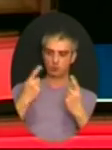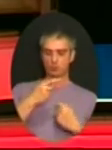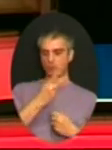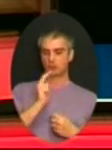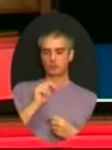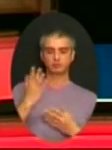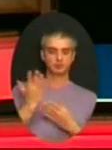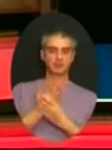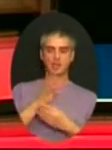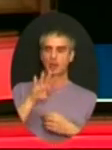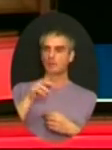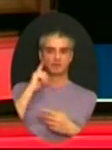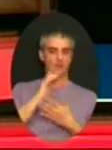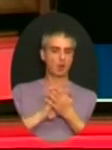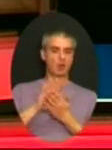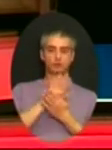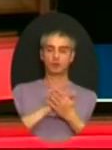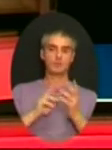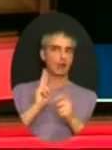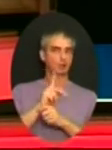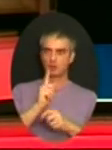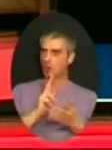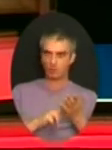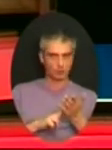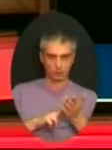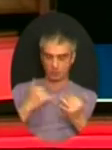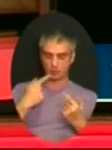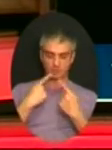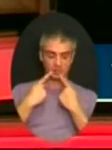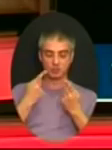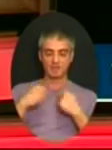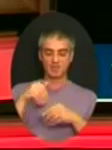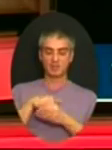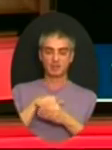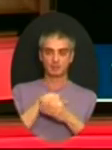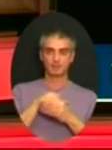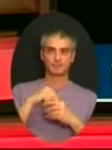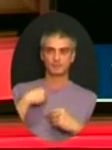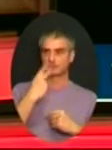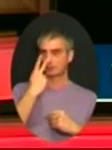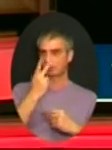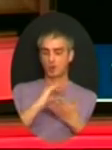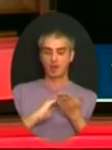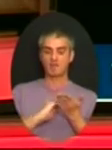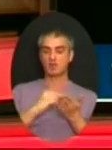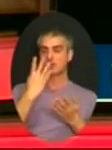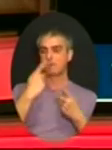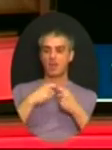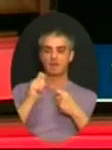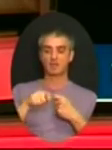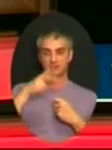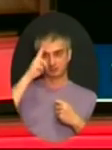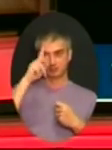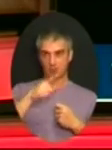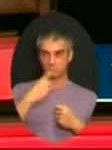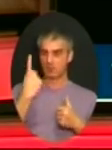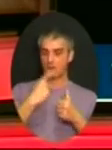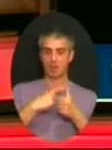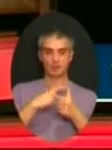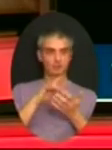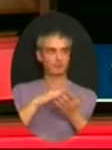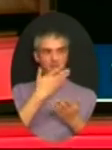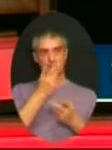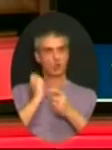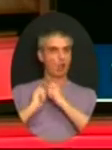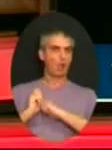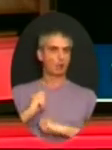תיק 4,000 אתה לא שומע קולות הגנה, זה לא נכון. היום בדיון בוועדת הפנים, אנחנו ראינו לפחות 4 חברי כנסת מהליכוד, אחת מהם יושבת פה,